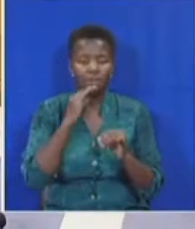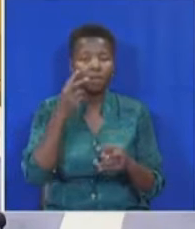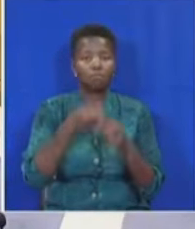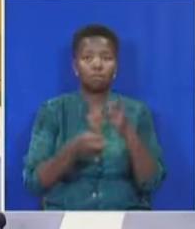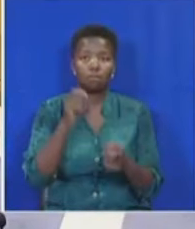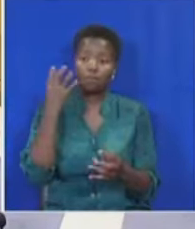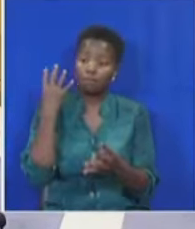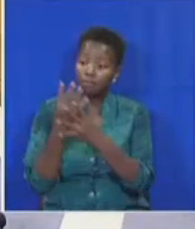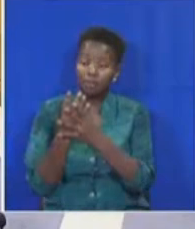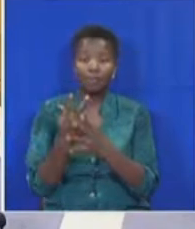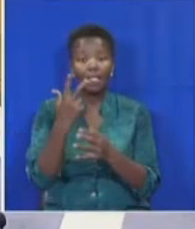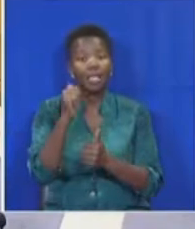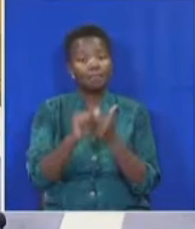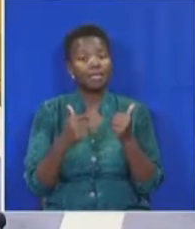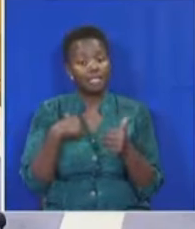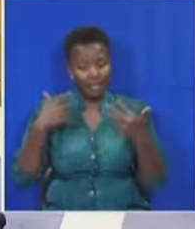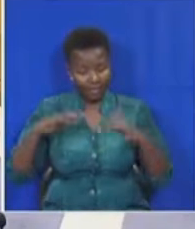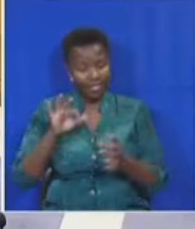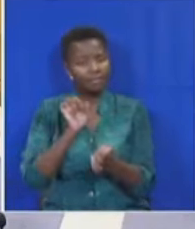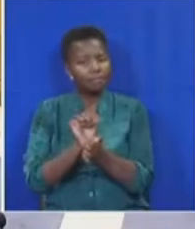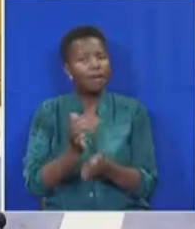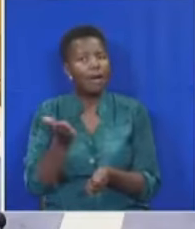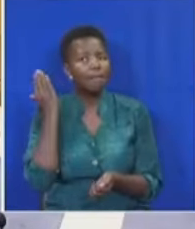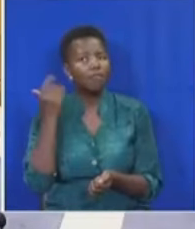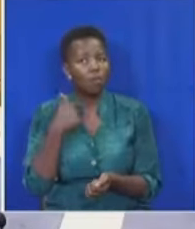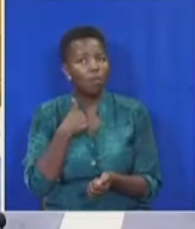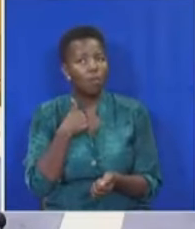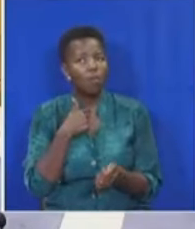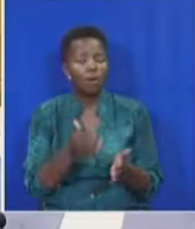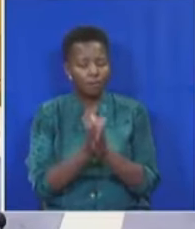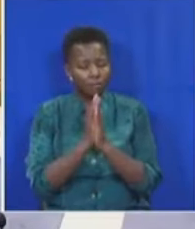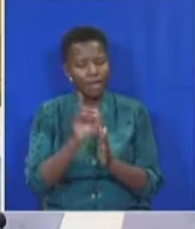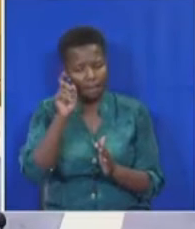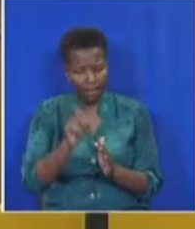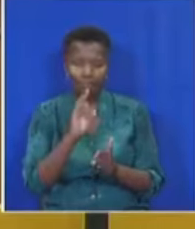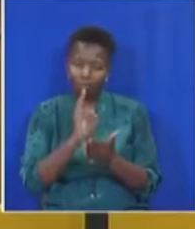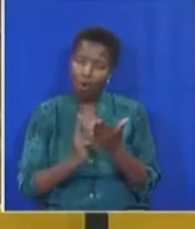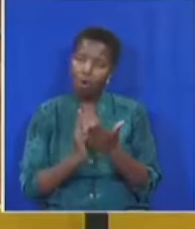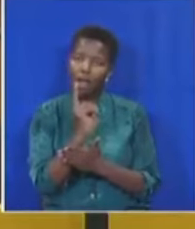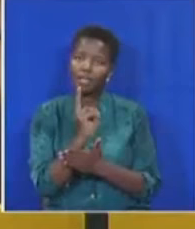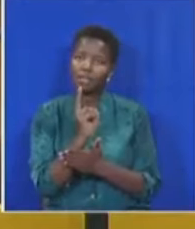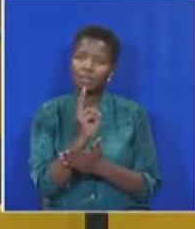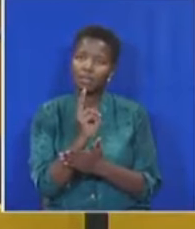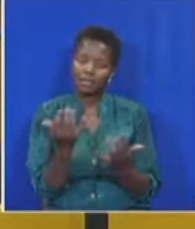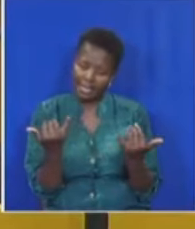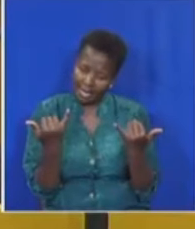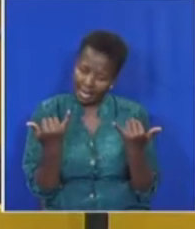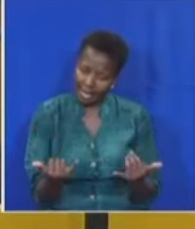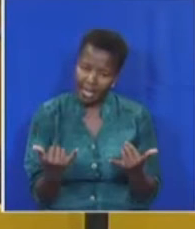3 months I've been there honorable member I do want us to be honest and say how